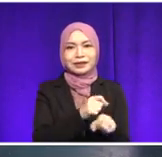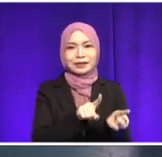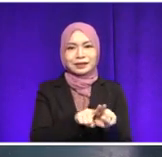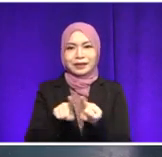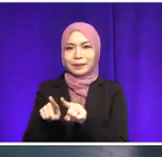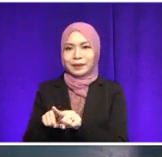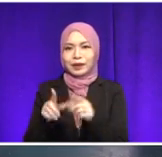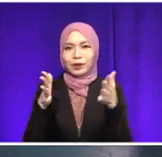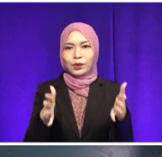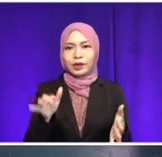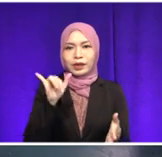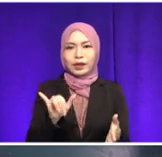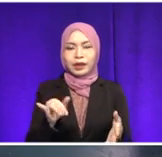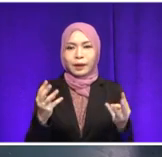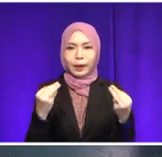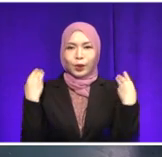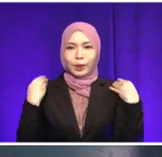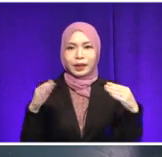Project karena info memberikan